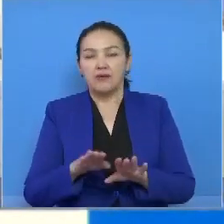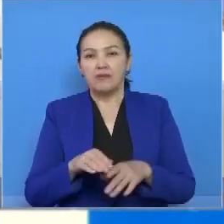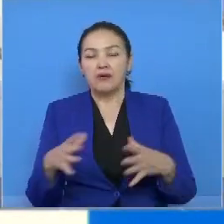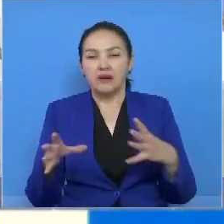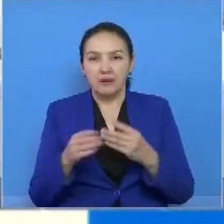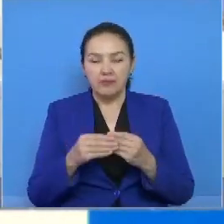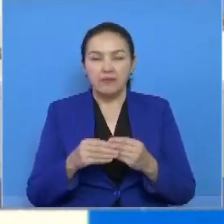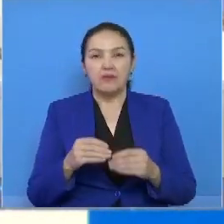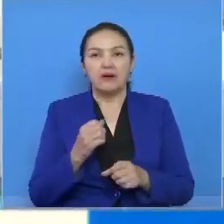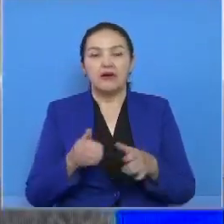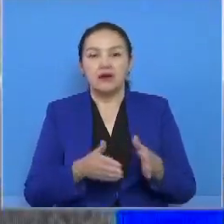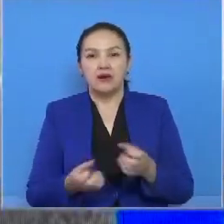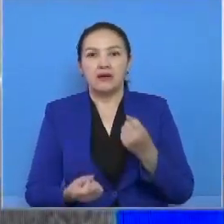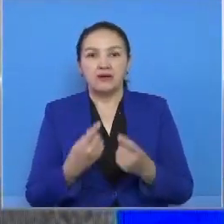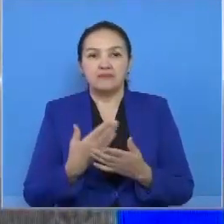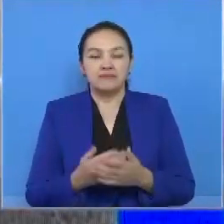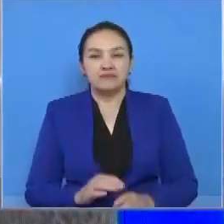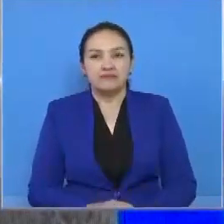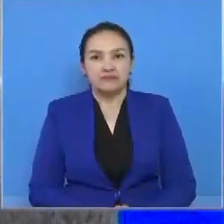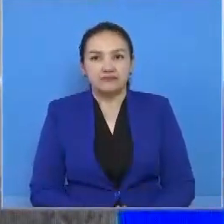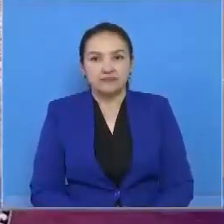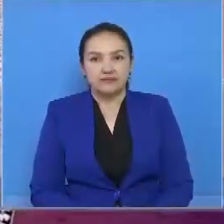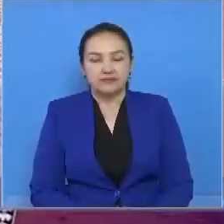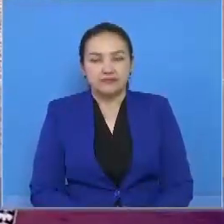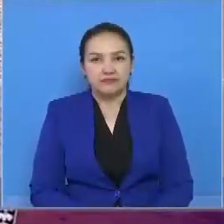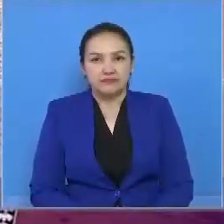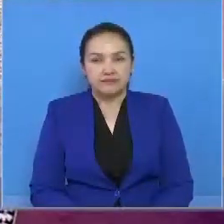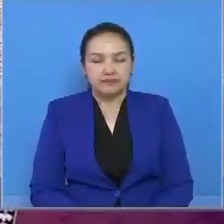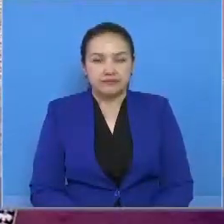бірлесіп әрекет ету жолдары анықталды. Назерке Өтеген, Руслан Елтаев, Ақтөбе телеарнасы.